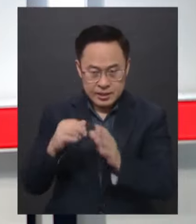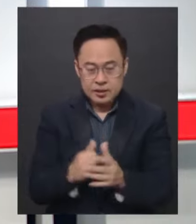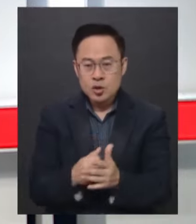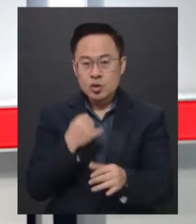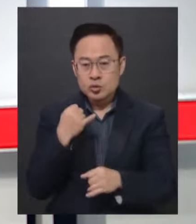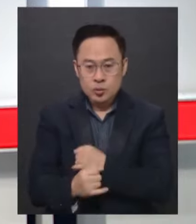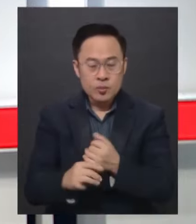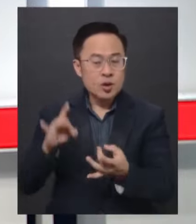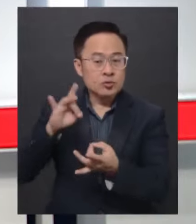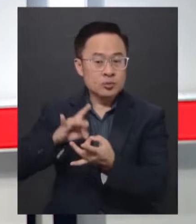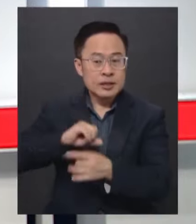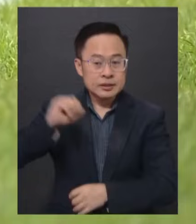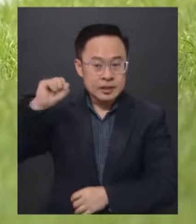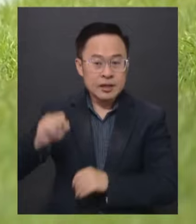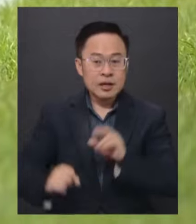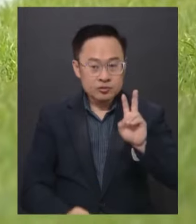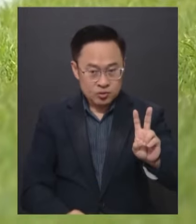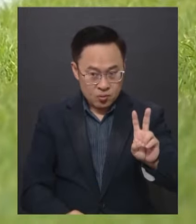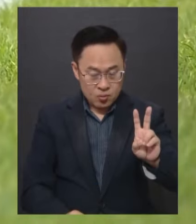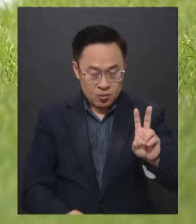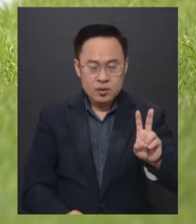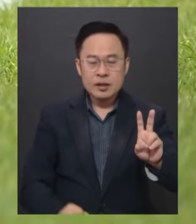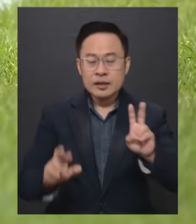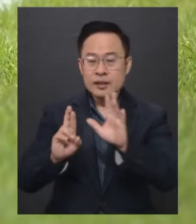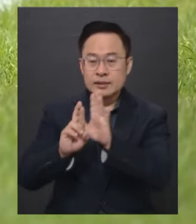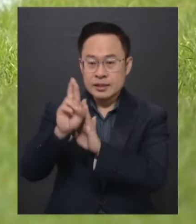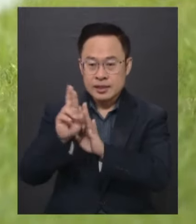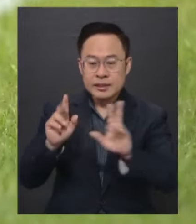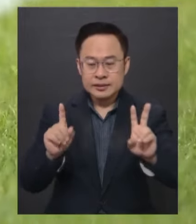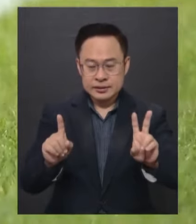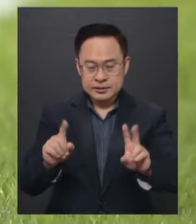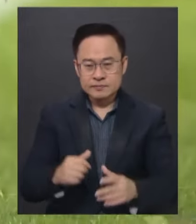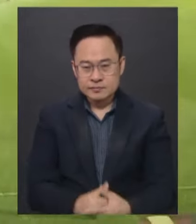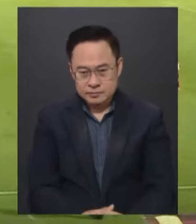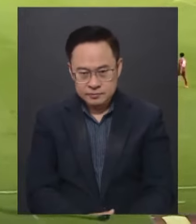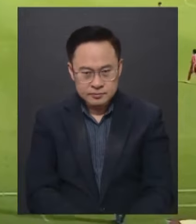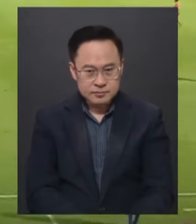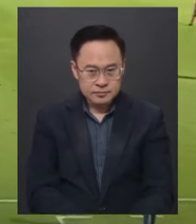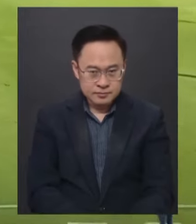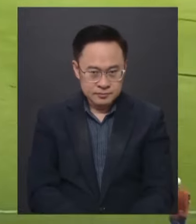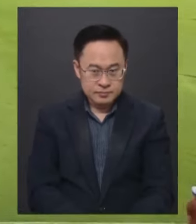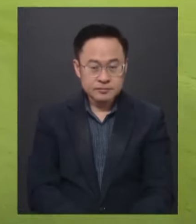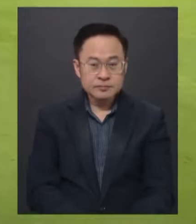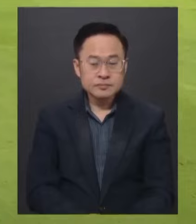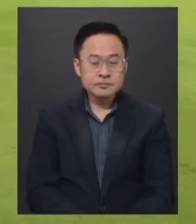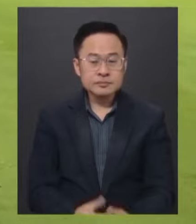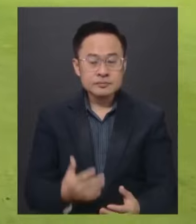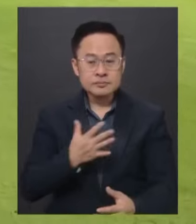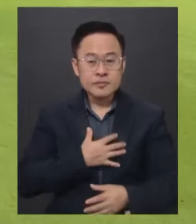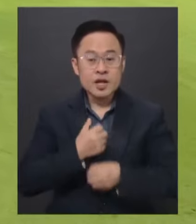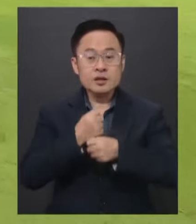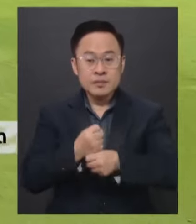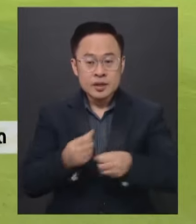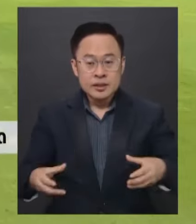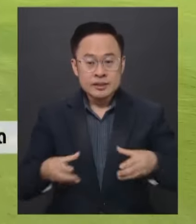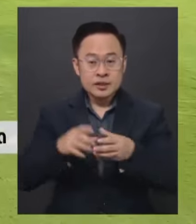ไปได้2ประตูต่อ1ค่ะเป็นการยิงช่วงสุดท้ายของเกมด้วยนะเกมนี้แข่งขันกันที่ทะเลหลวงสเตเดียมค่ะสุโข